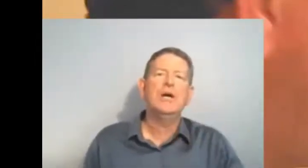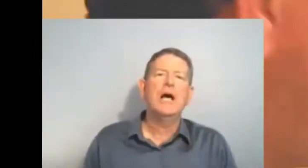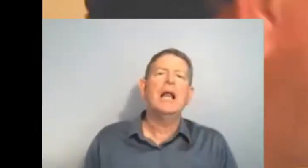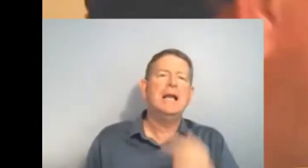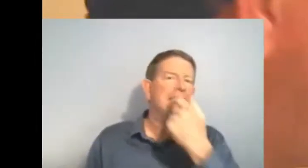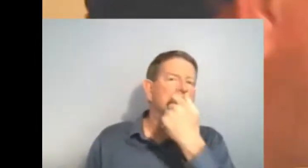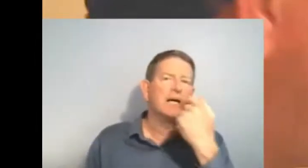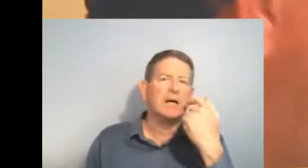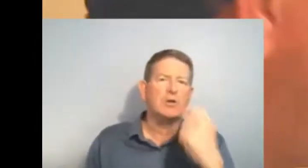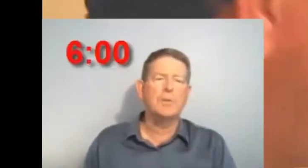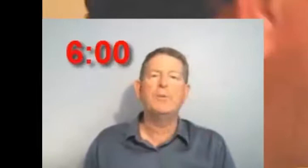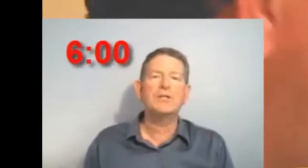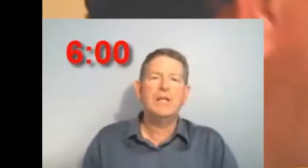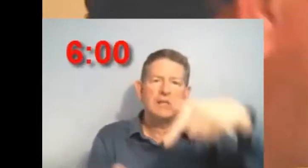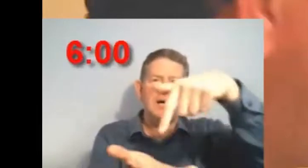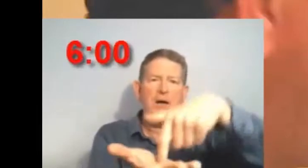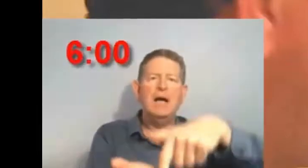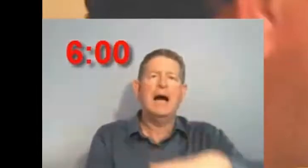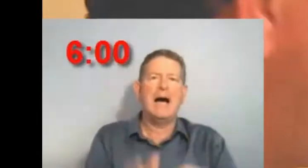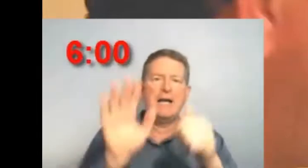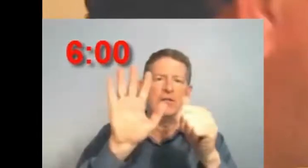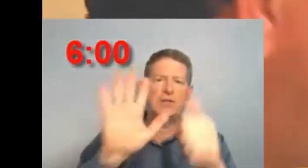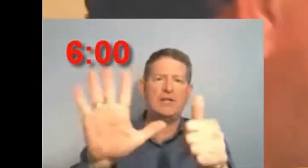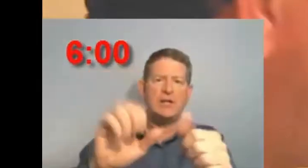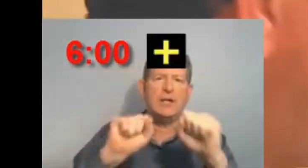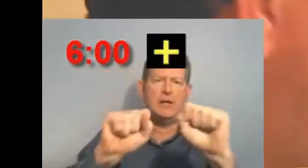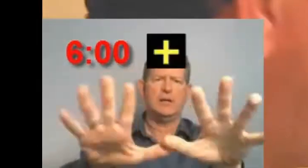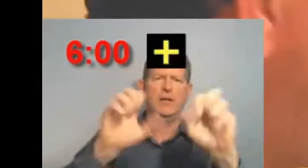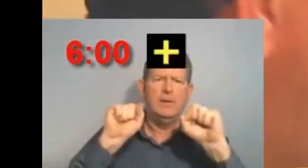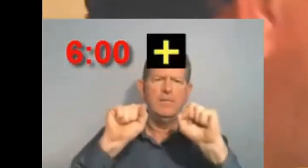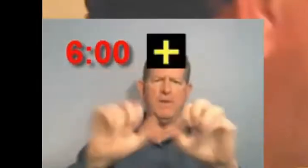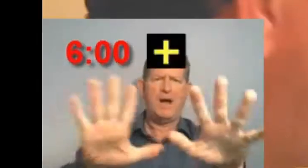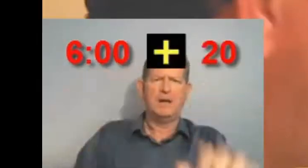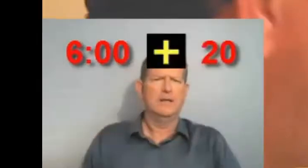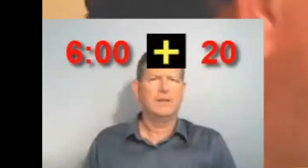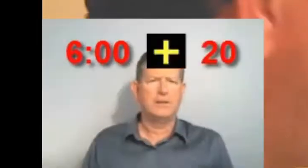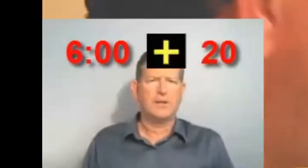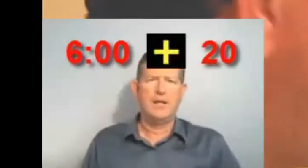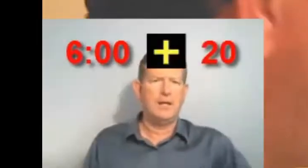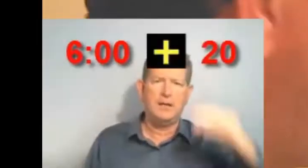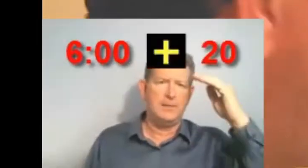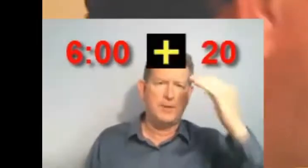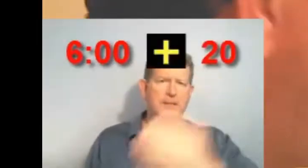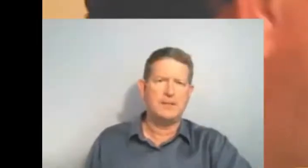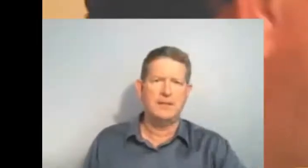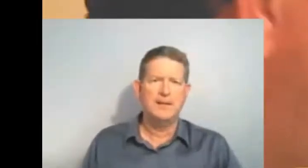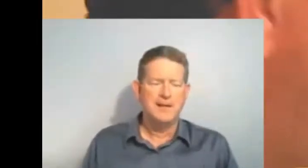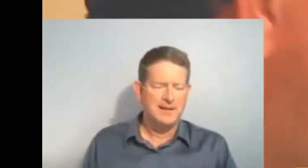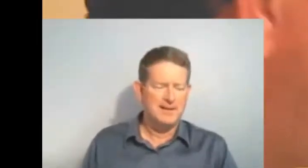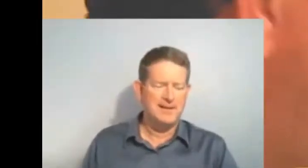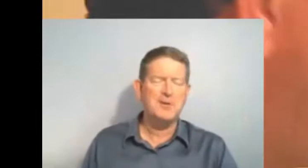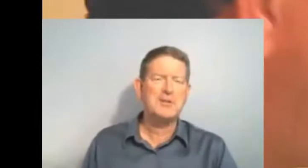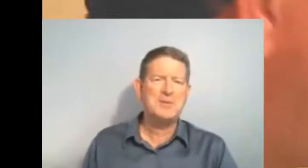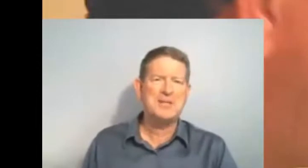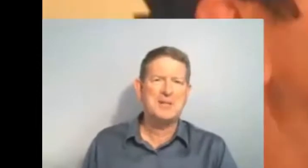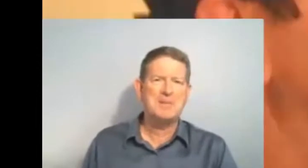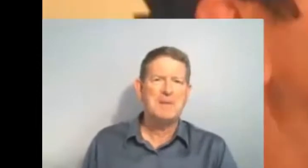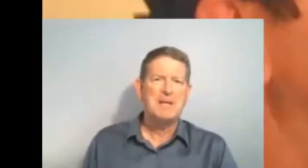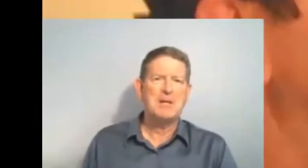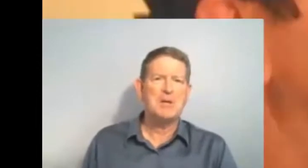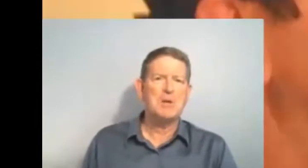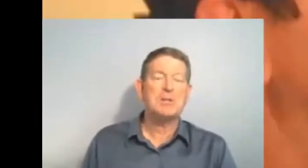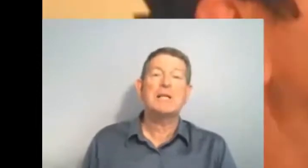brosse les dents. Je me brosse les dents à 6h20. Très précis.